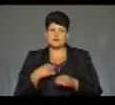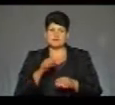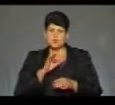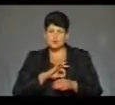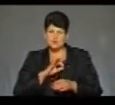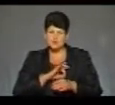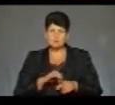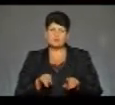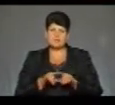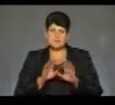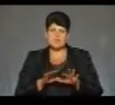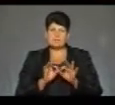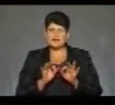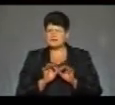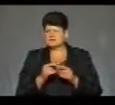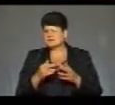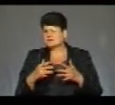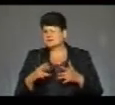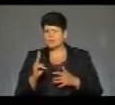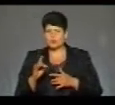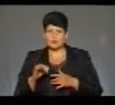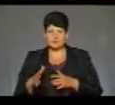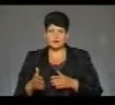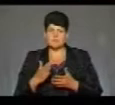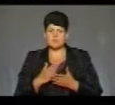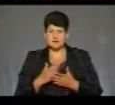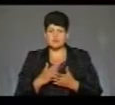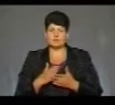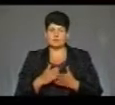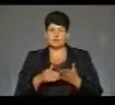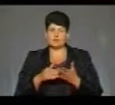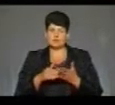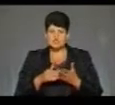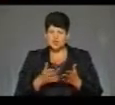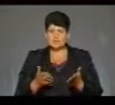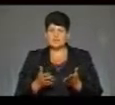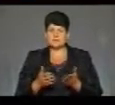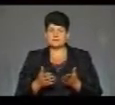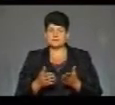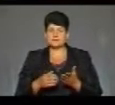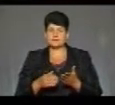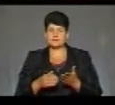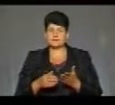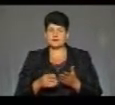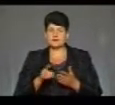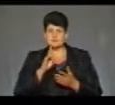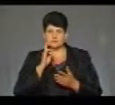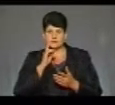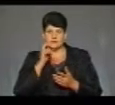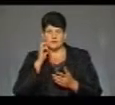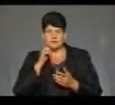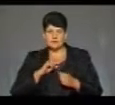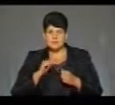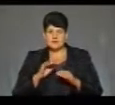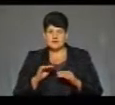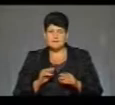використовуємо і макарони, і різні крупи. Маємо класні помічники. Відповідно, вже з юного віку намагаємось